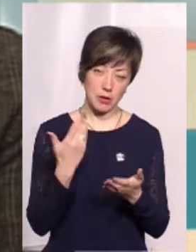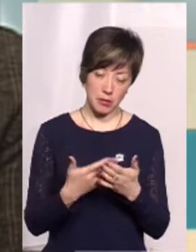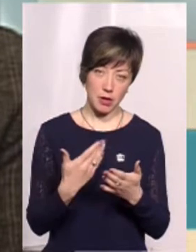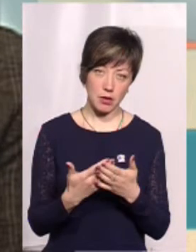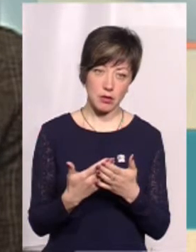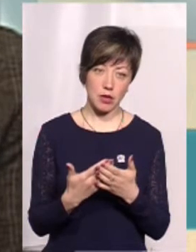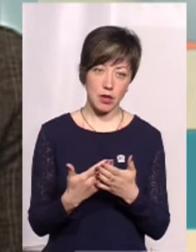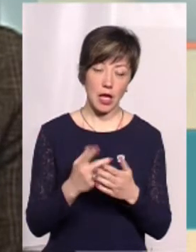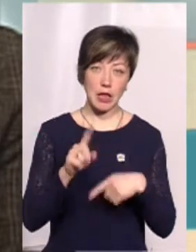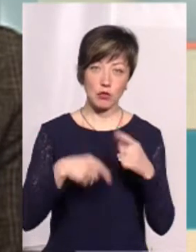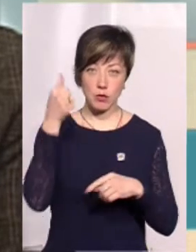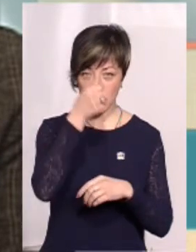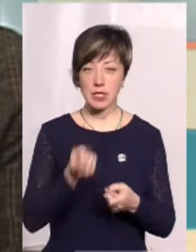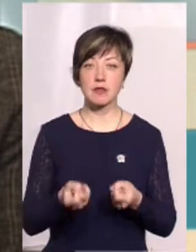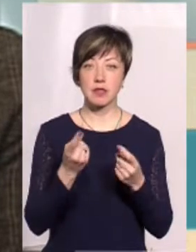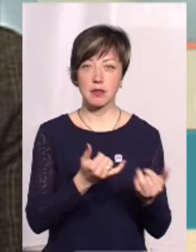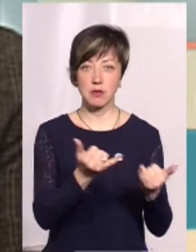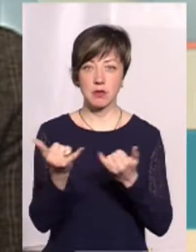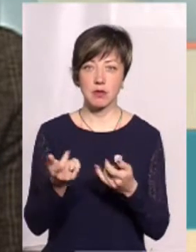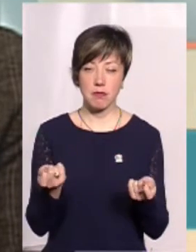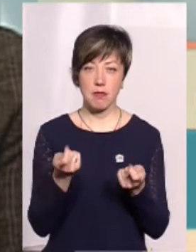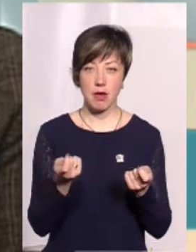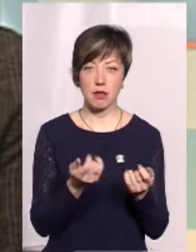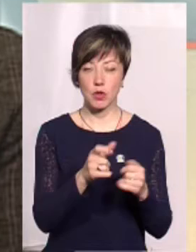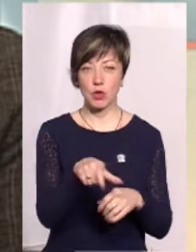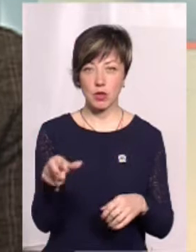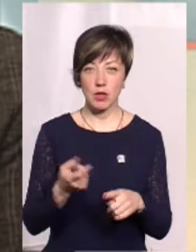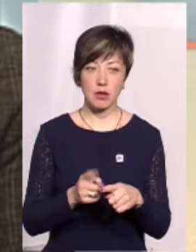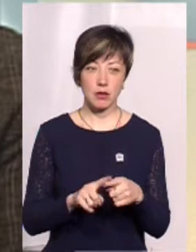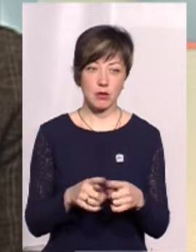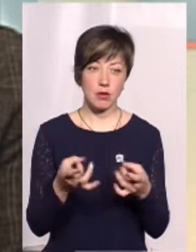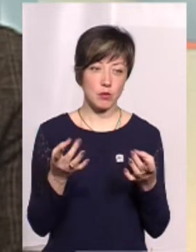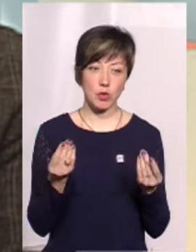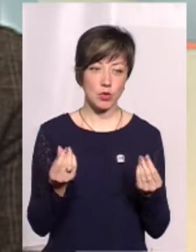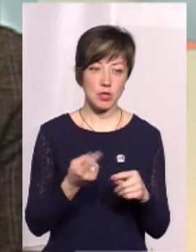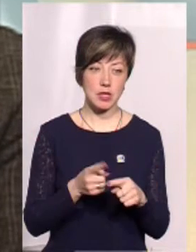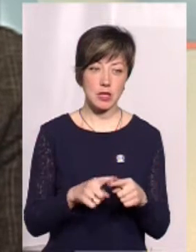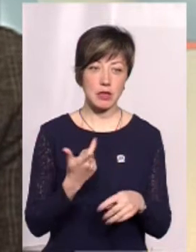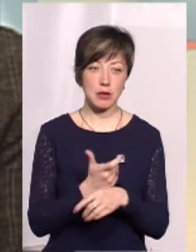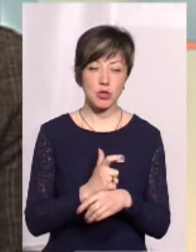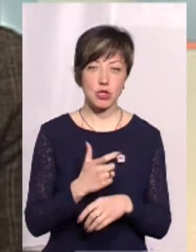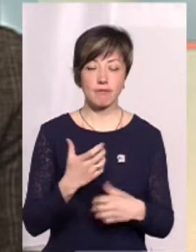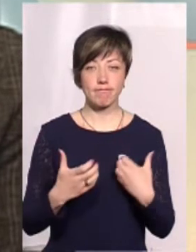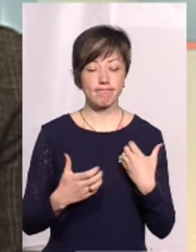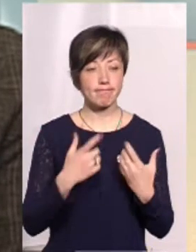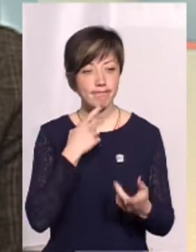умовно кажучи, на наступний рік звідки вони будуть забезпечити малозабезпечених? Ну, тобто гроші використали все. Ну, це найбільше